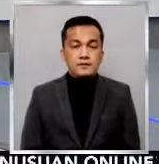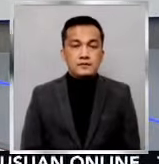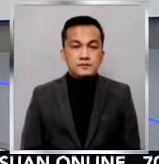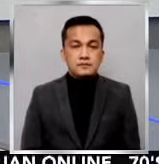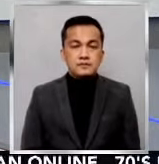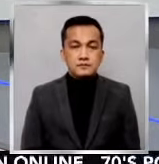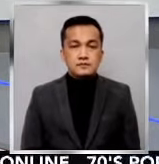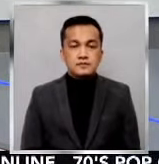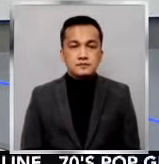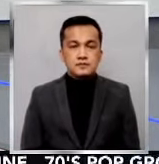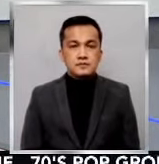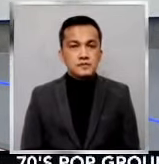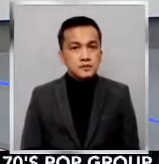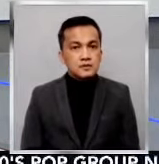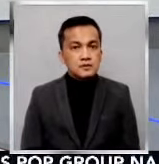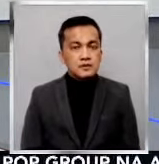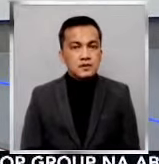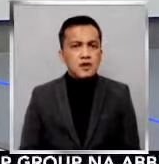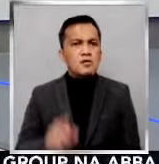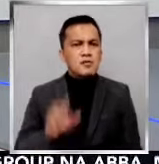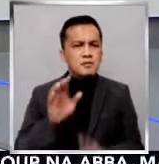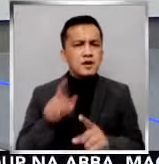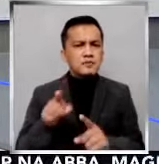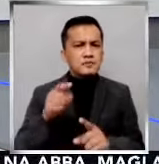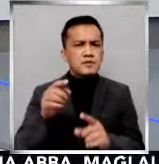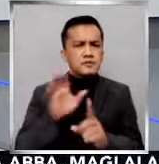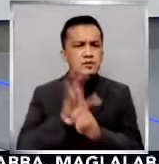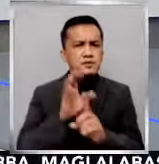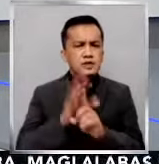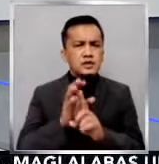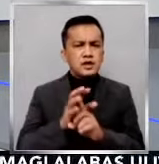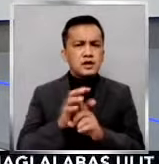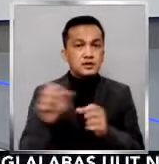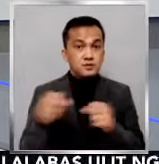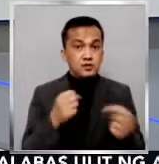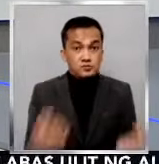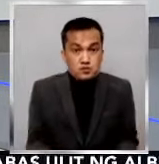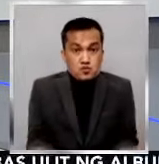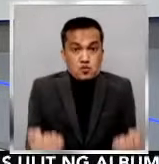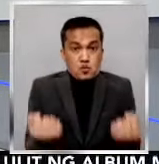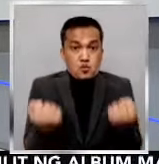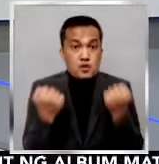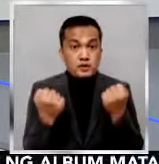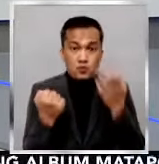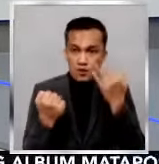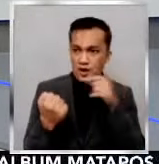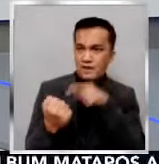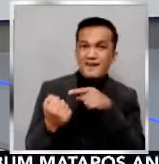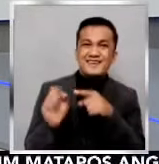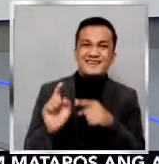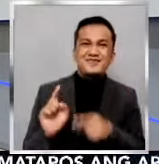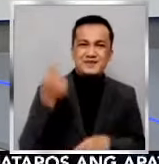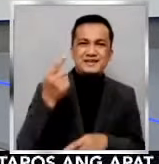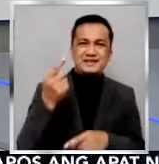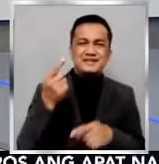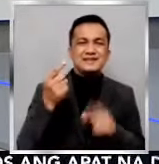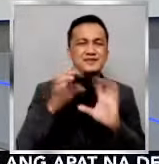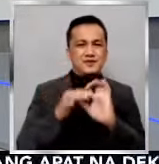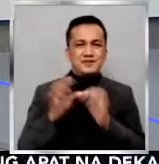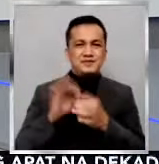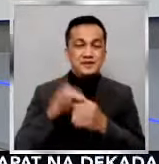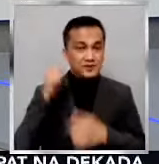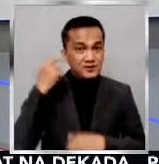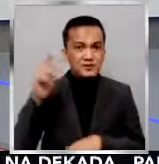Mas naging kilala ang sport na weightlifting dahil dito natin nakuha yung unang Olympic gold ng Pilipinas. Pero